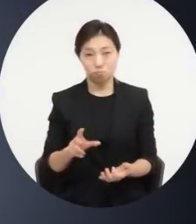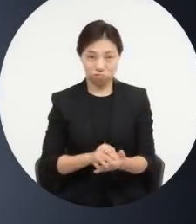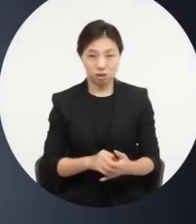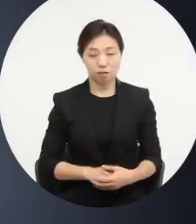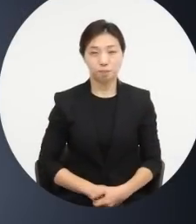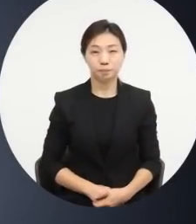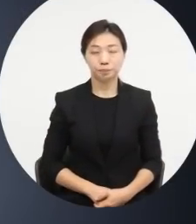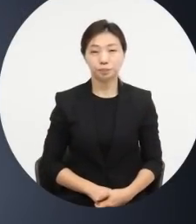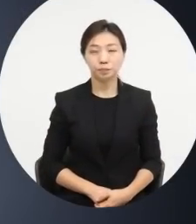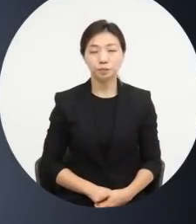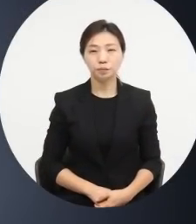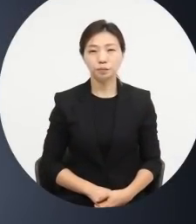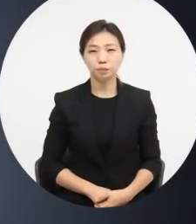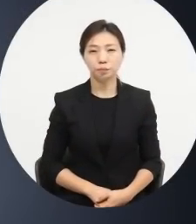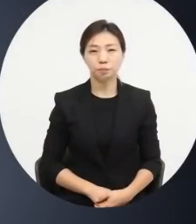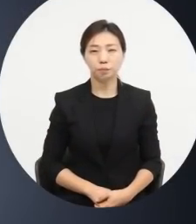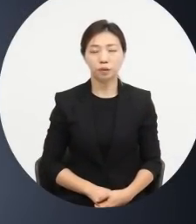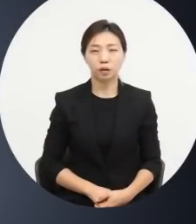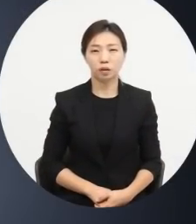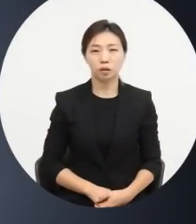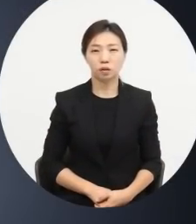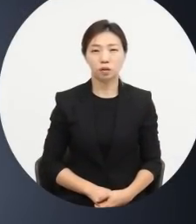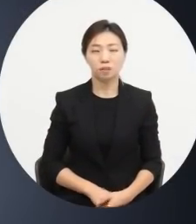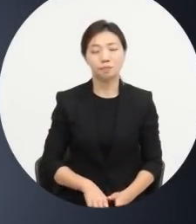근데 인도는